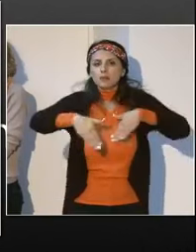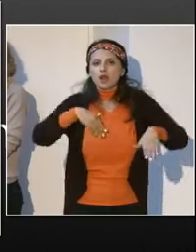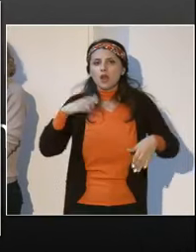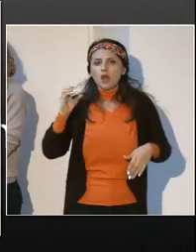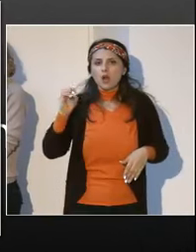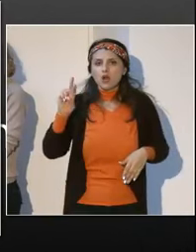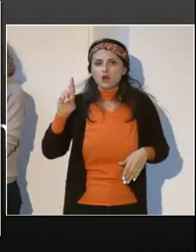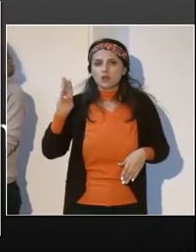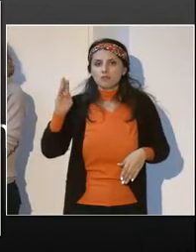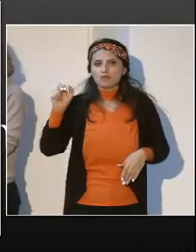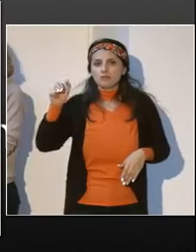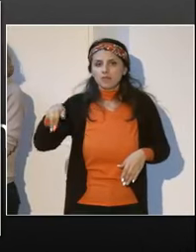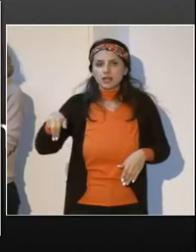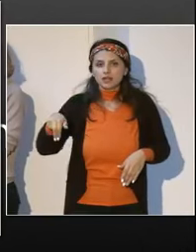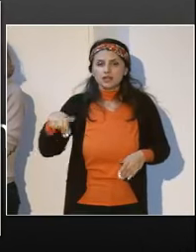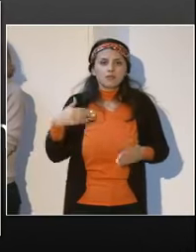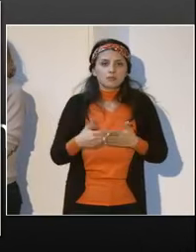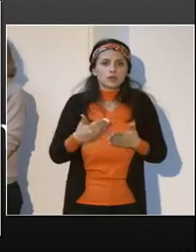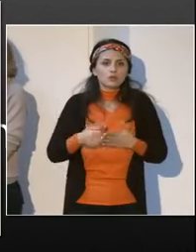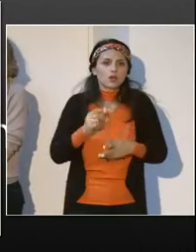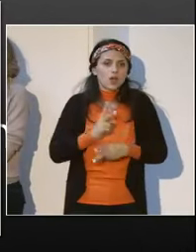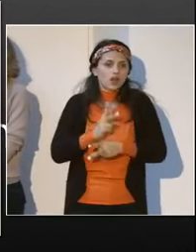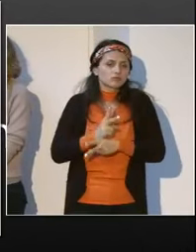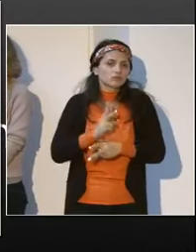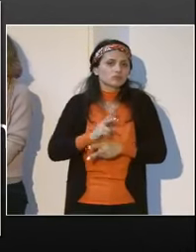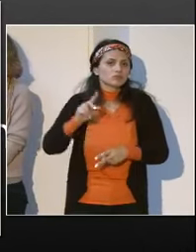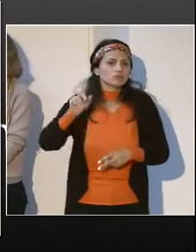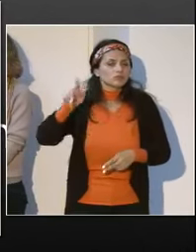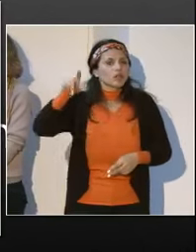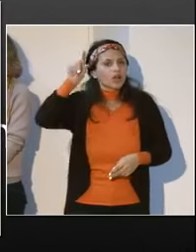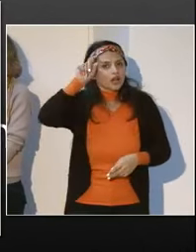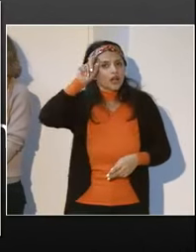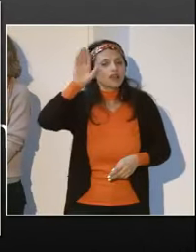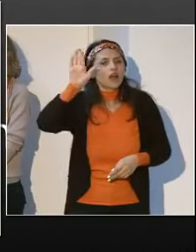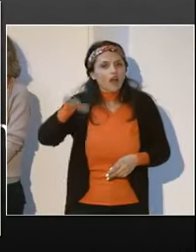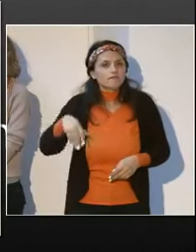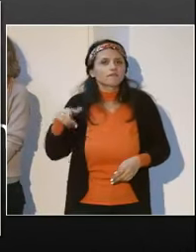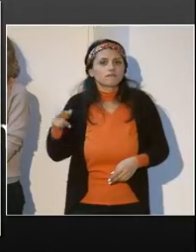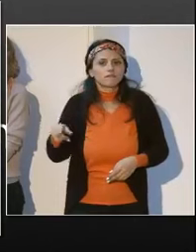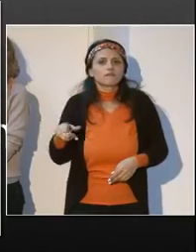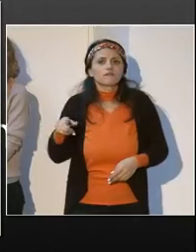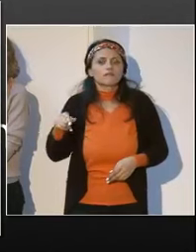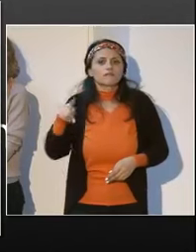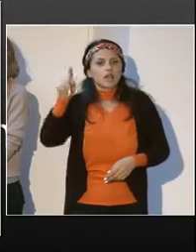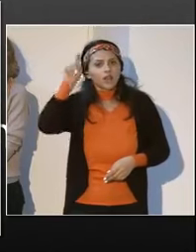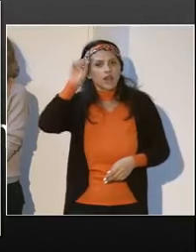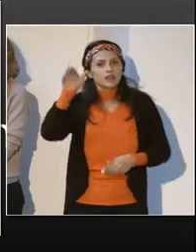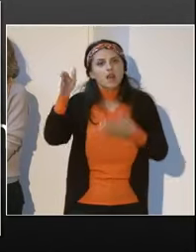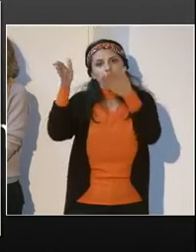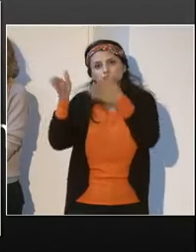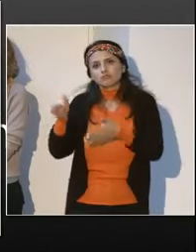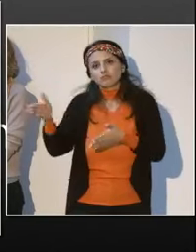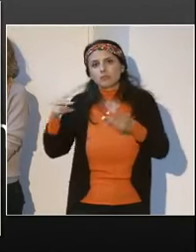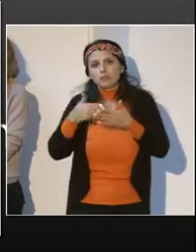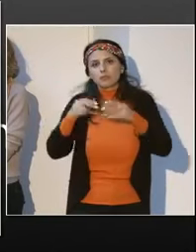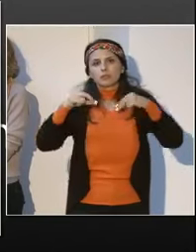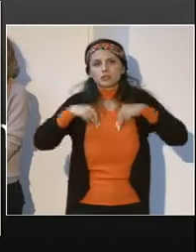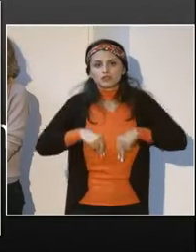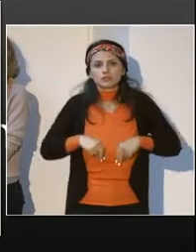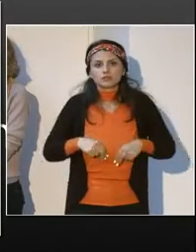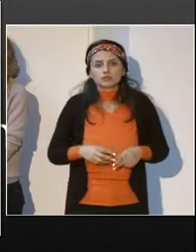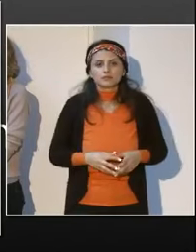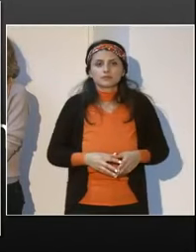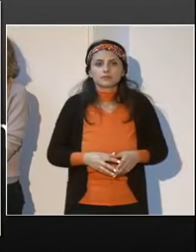da vor bun pentru aceeasi incredere pe care a avut o in in mine De